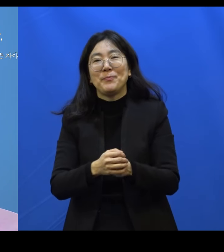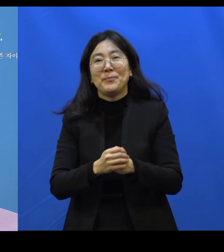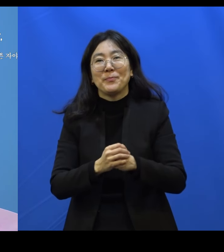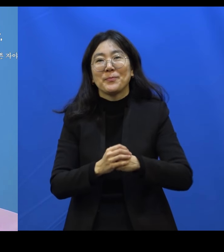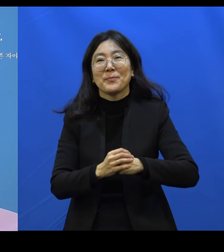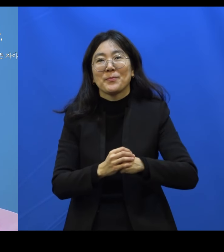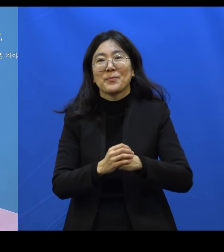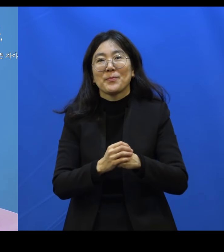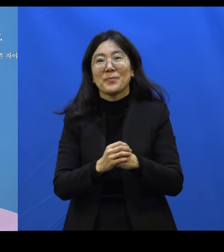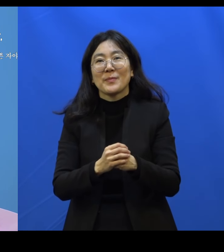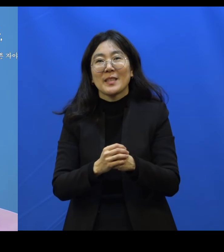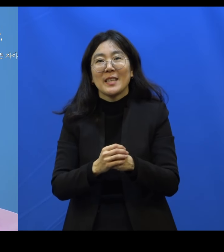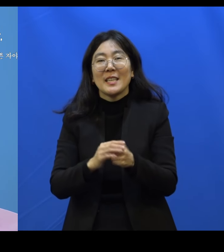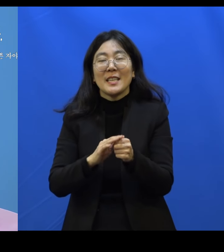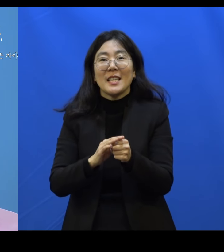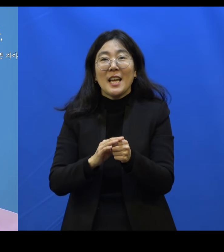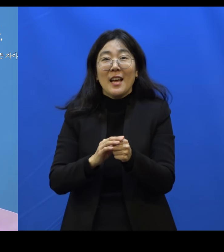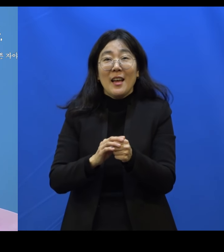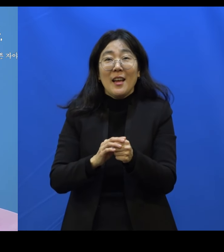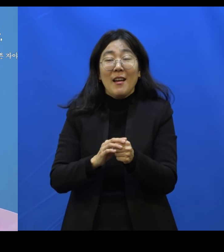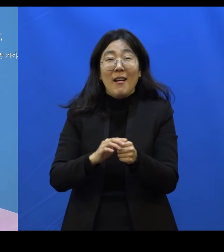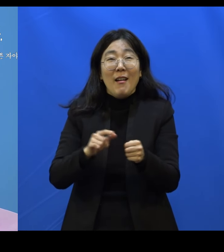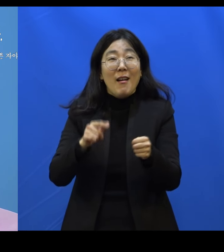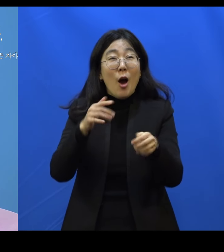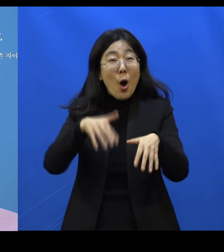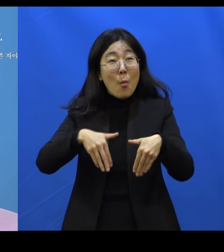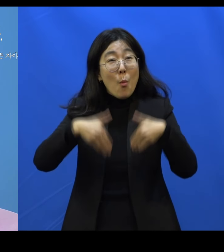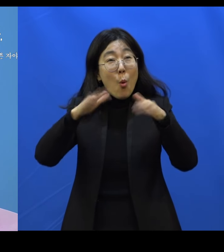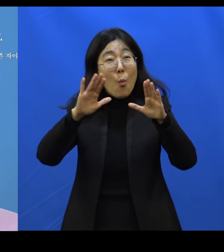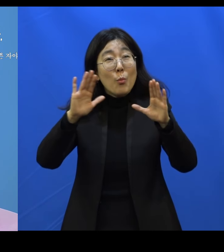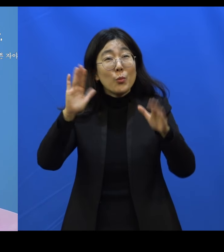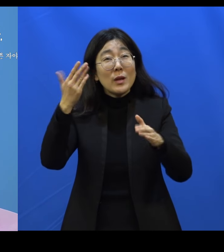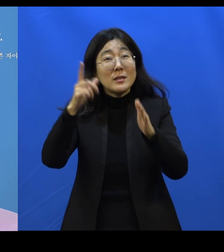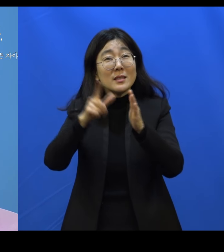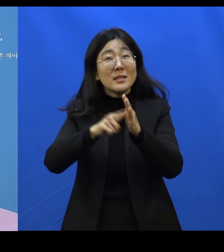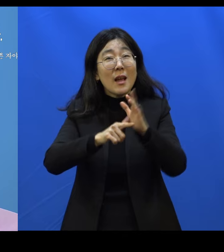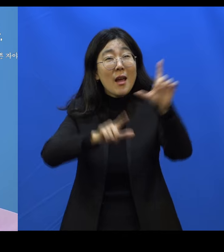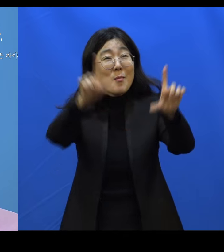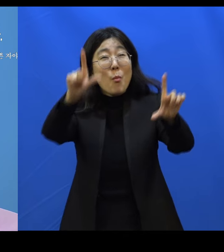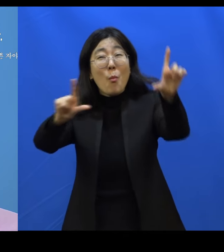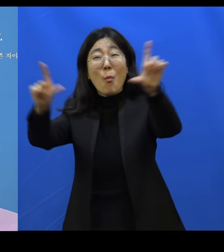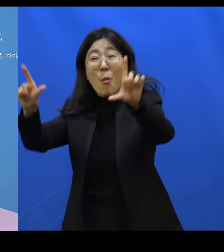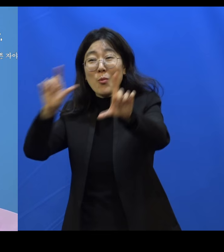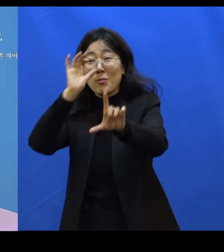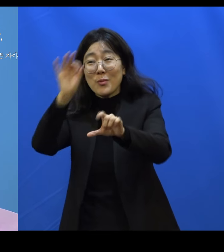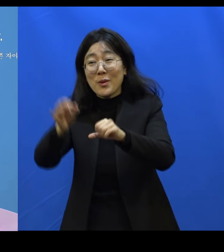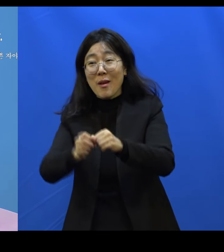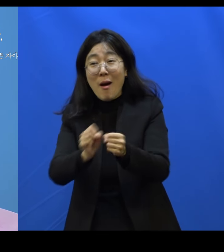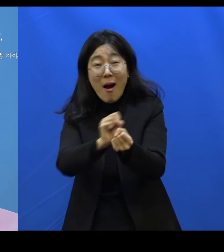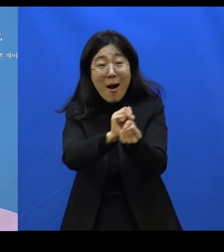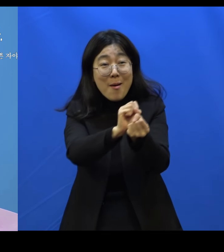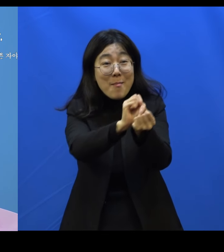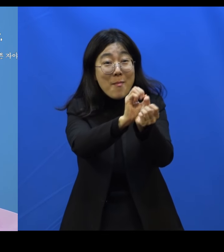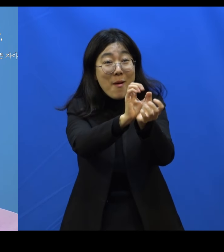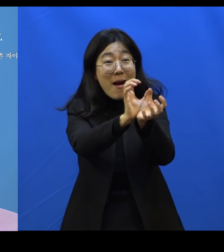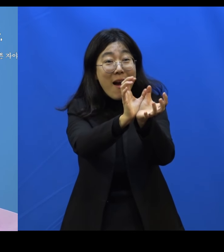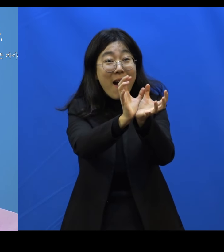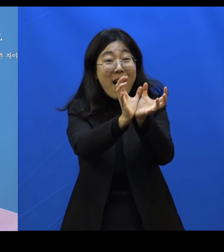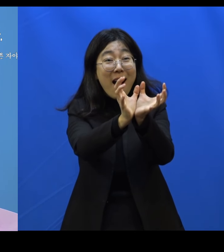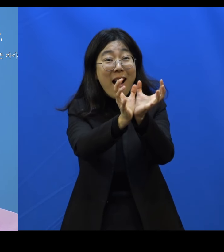사랑의 감각이 되살아나면 만물이 아름답게 되살아나. 만물이 아름다운 거죠.